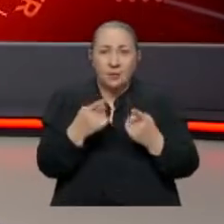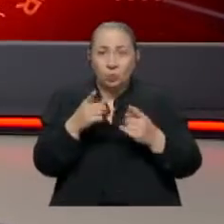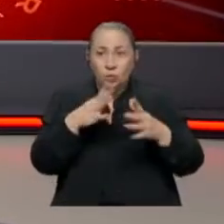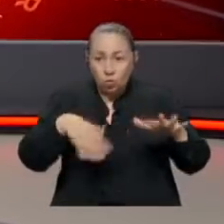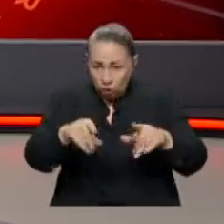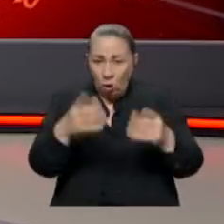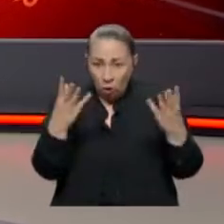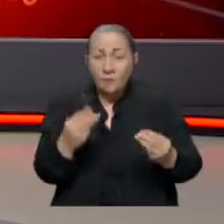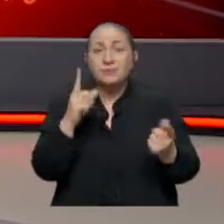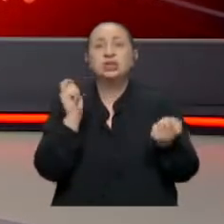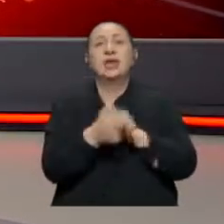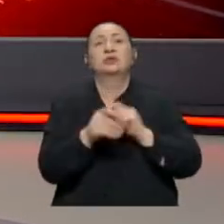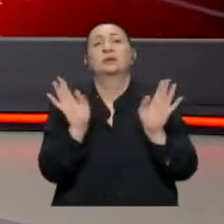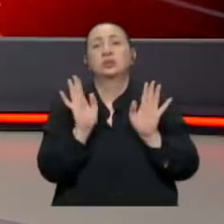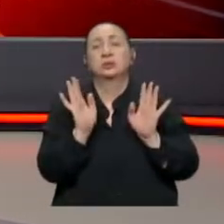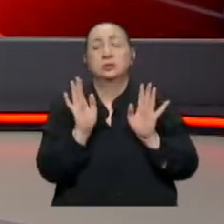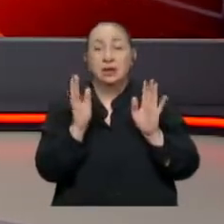ki Bütün bunlar oluyor ama bir şey değişmemiş Evet